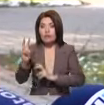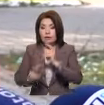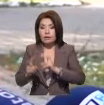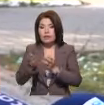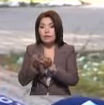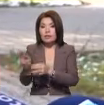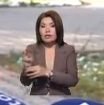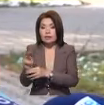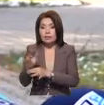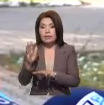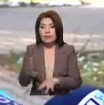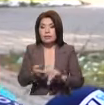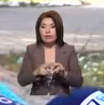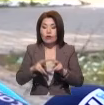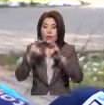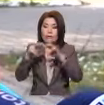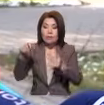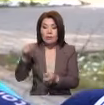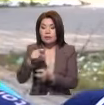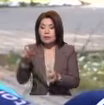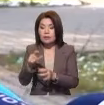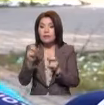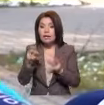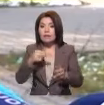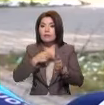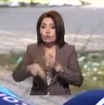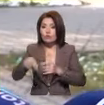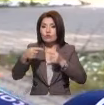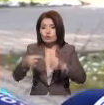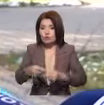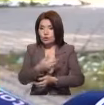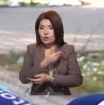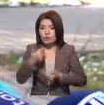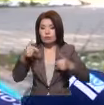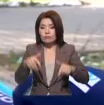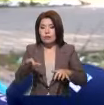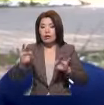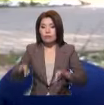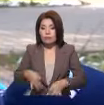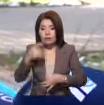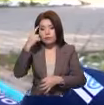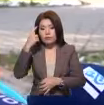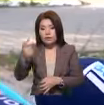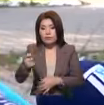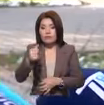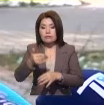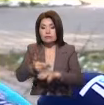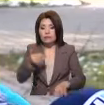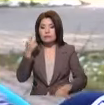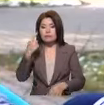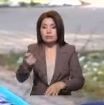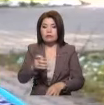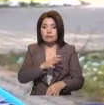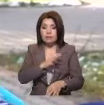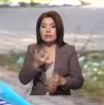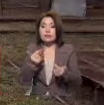құрлыс жүргізуге жарамдылығы тексеріліп жатыр. Нақты аламыз деген шешім жоқ. Аумақты босату жөндегі ескерпені ертерек беріп жіберіп біз.